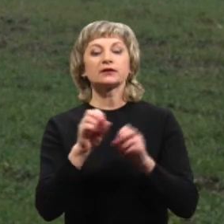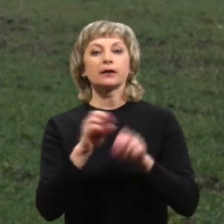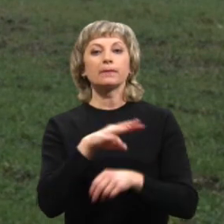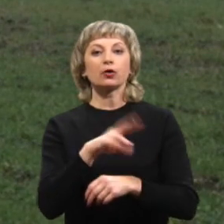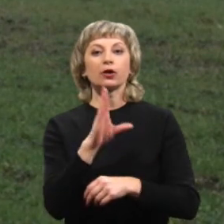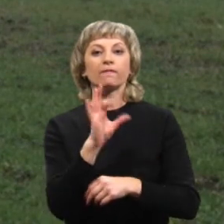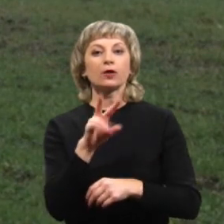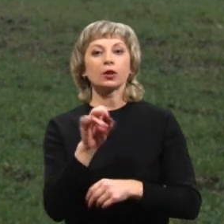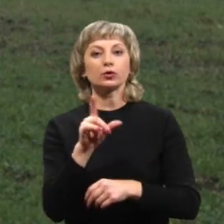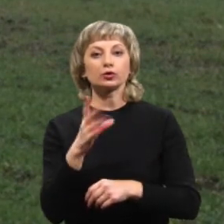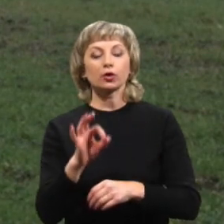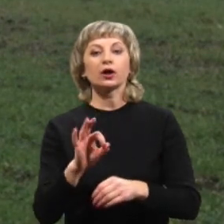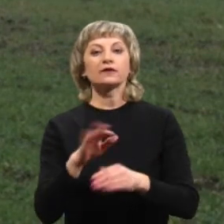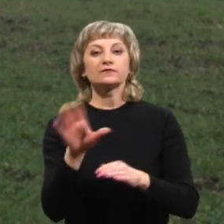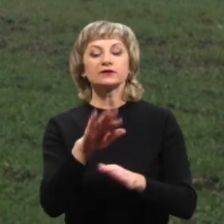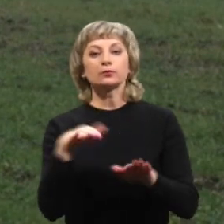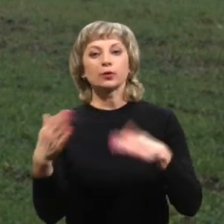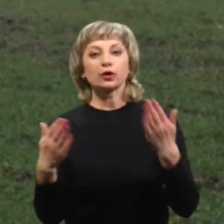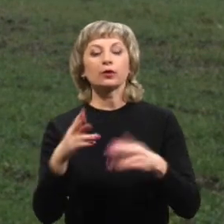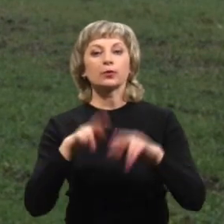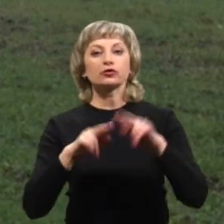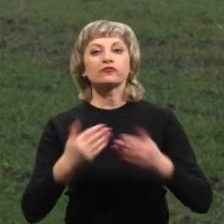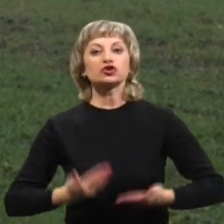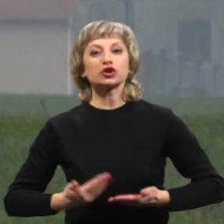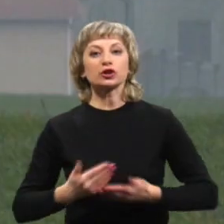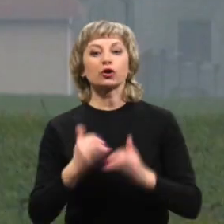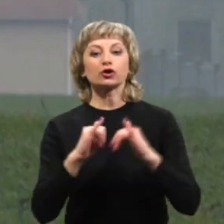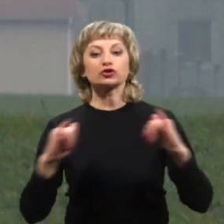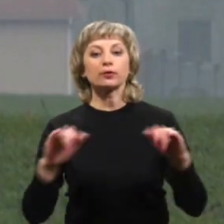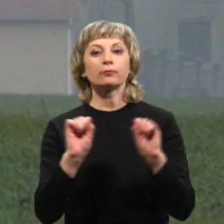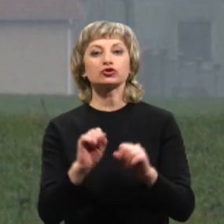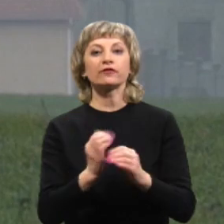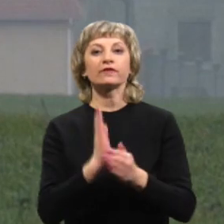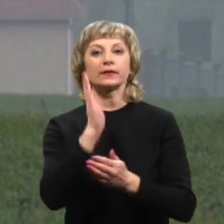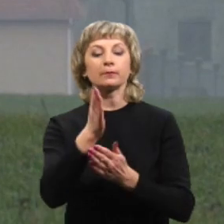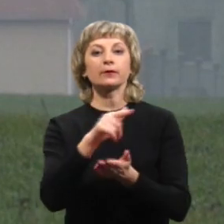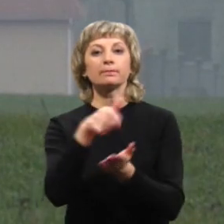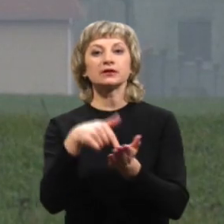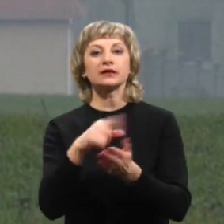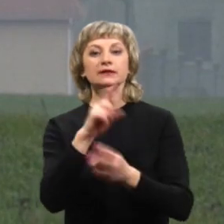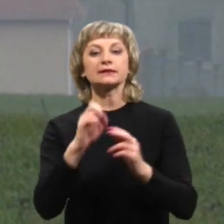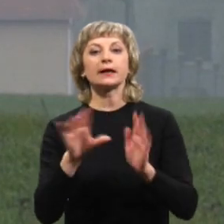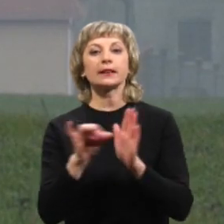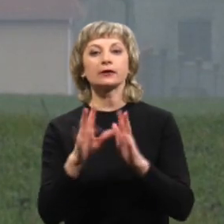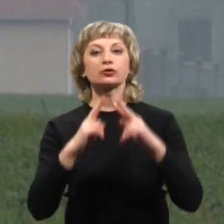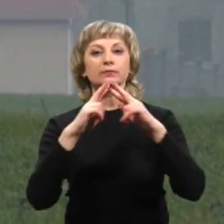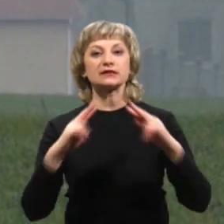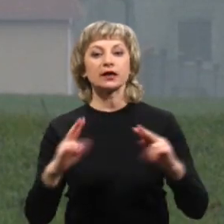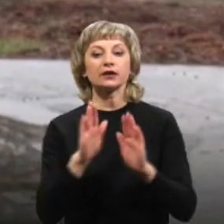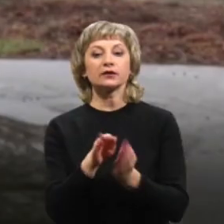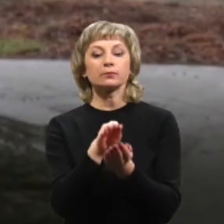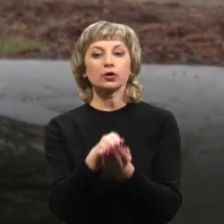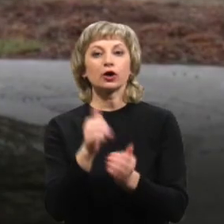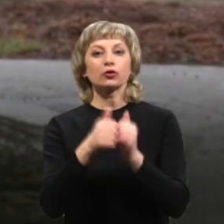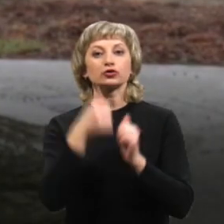Микола Володько. Майже з усіх боків від кладовища побудоване житло, і розширятися можна лише в напрямку міста за електропідстанцію. Кількість поховань у нас